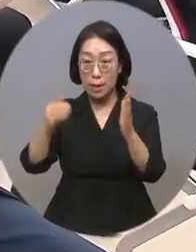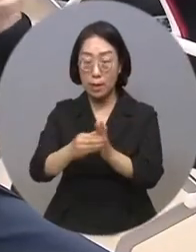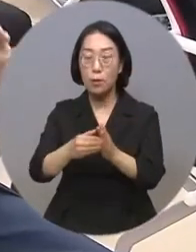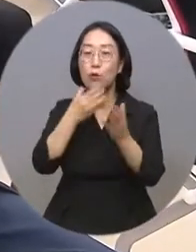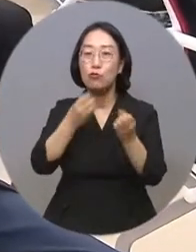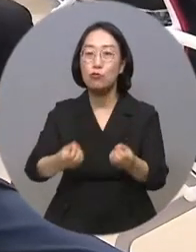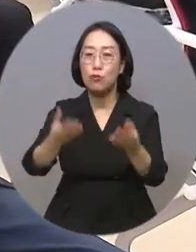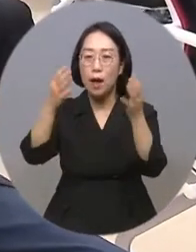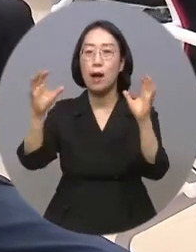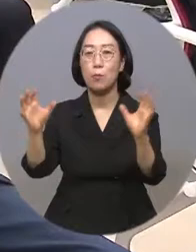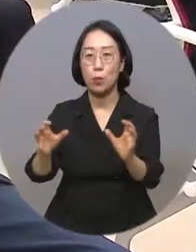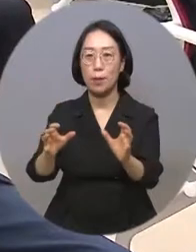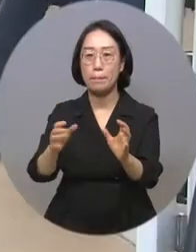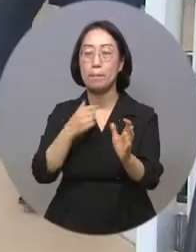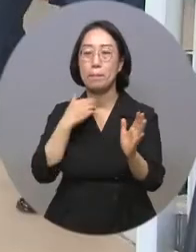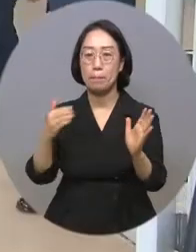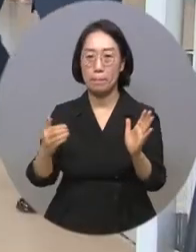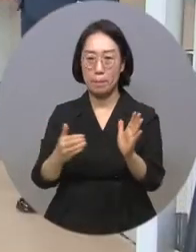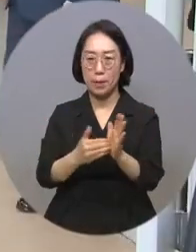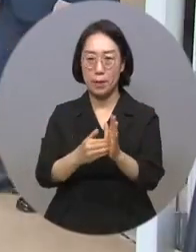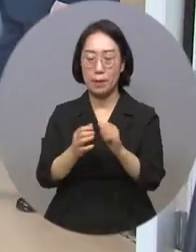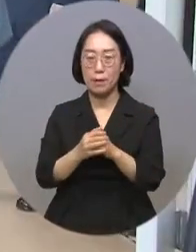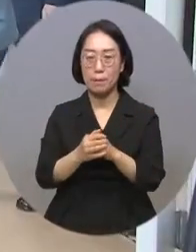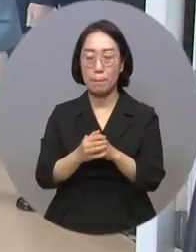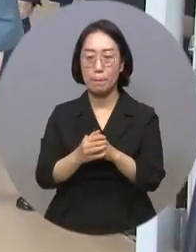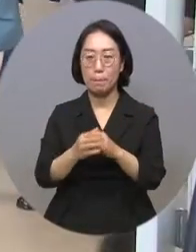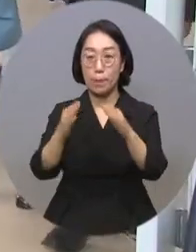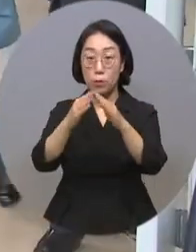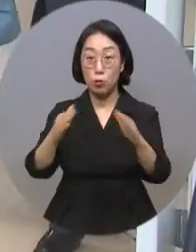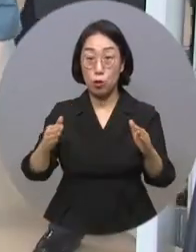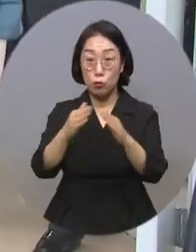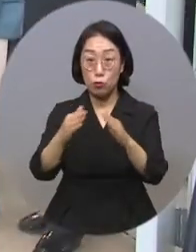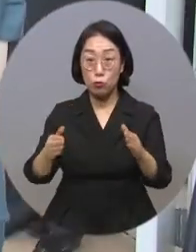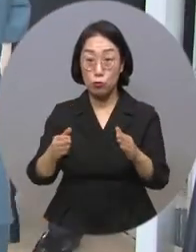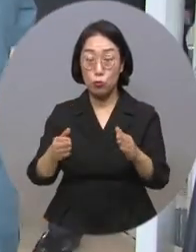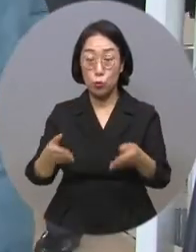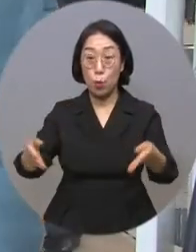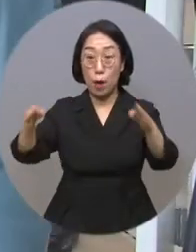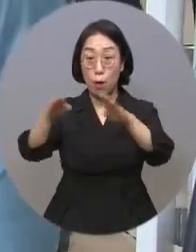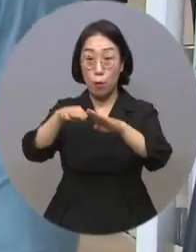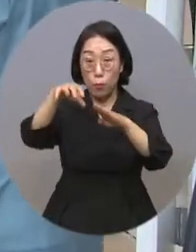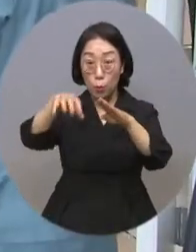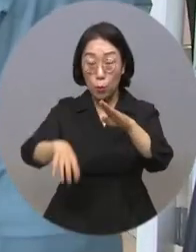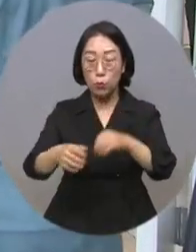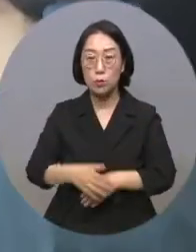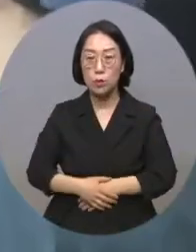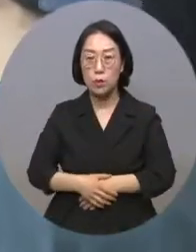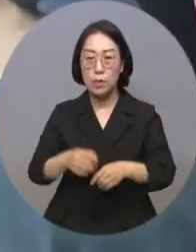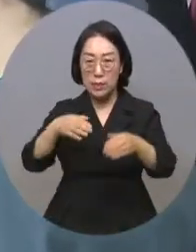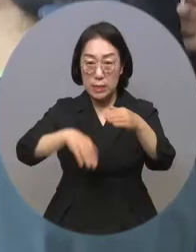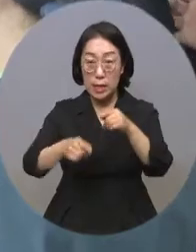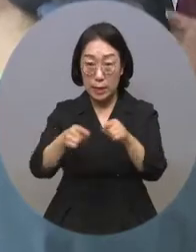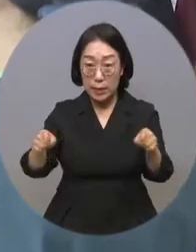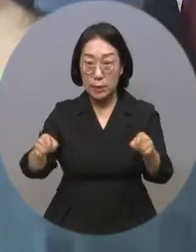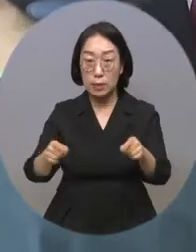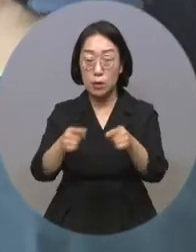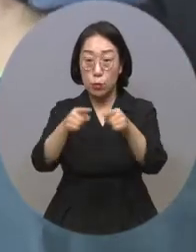축하하는 자리를 가졌습니다. 한편 전주 보훈요양원은 지하 1층, 지상 3층에 총